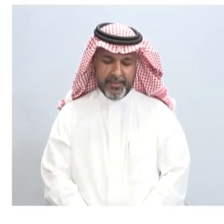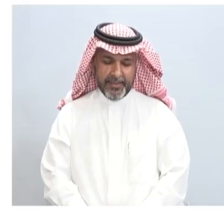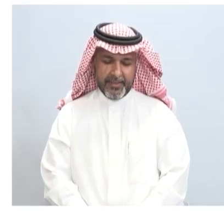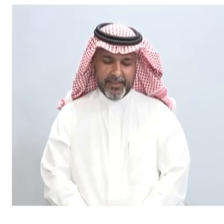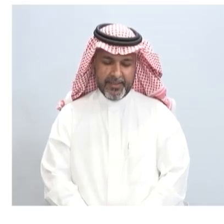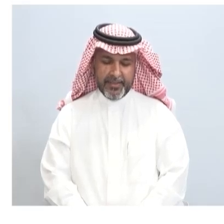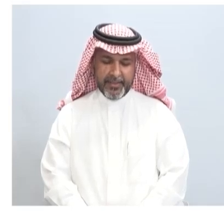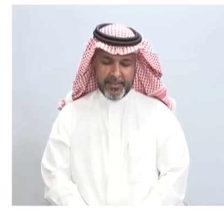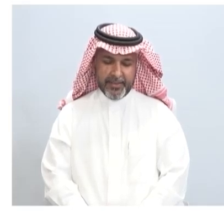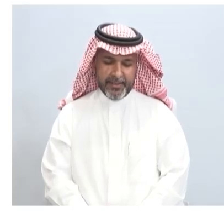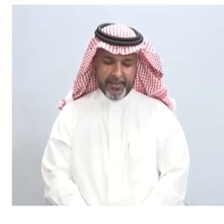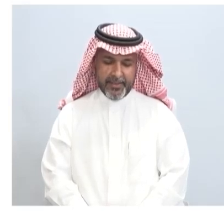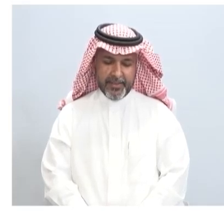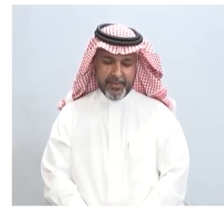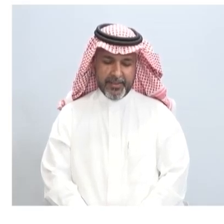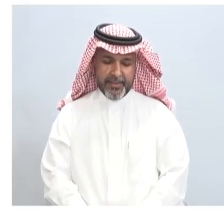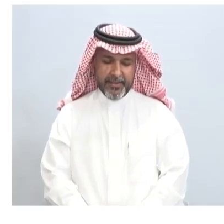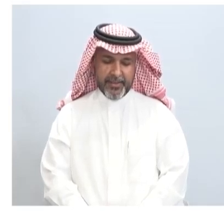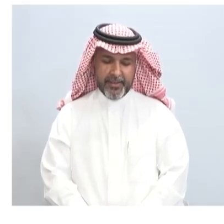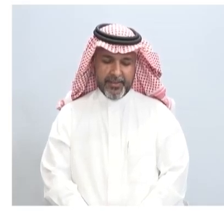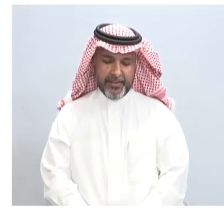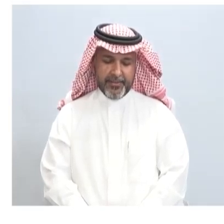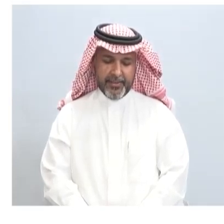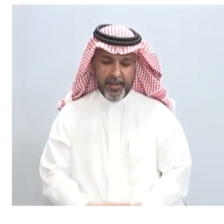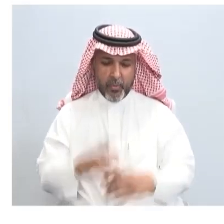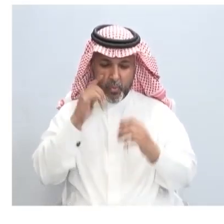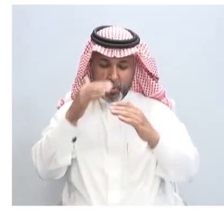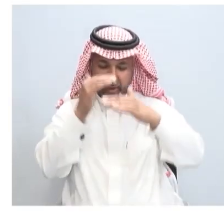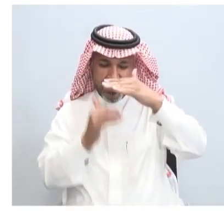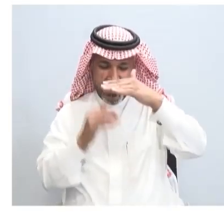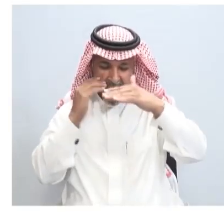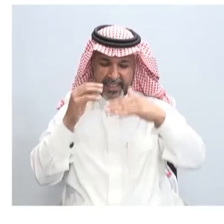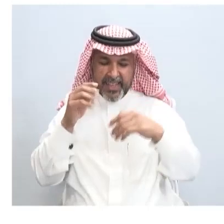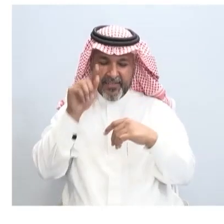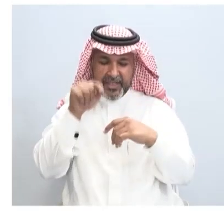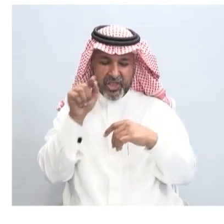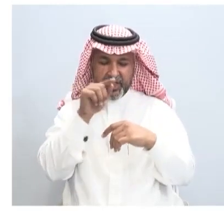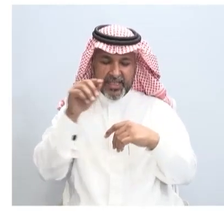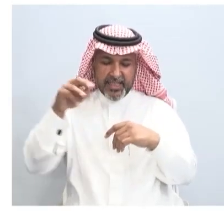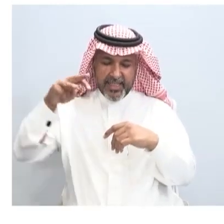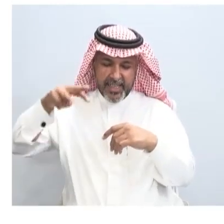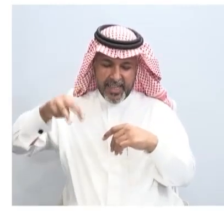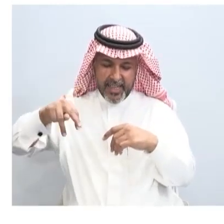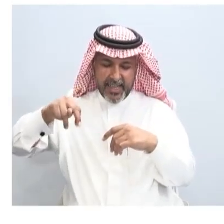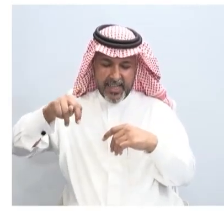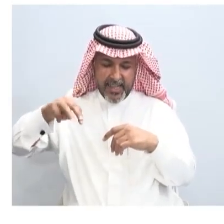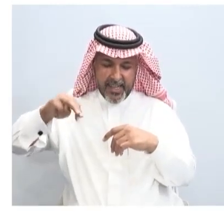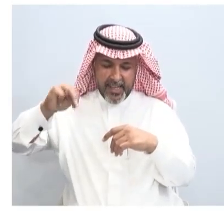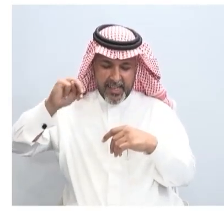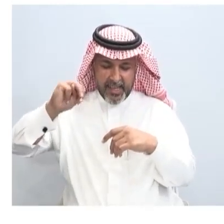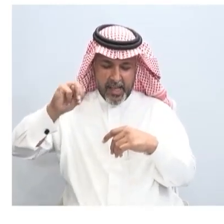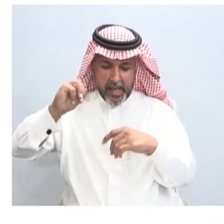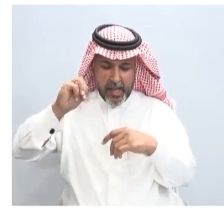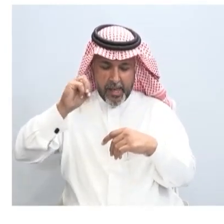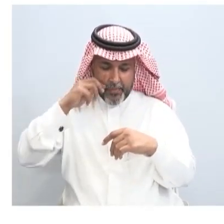عباره عن 3 زئ 7 زئ 4 حسب مسلمه جمع القطع المستقيمه وبالتالي حيصير الناتج 7